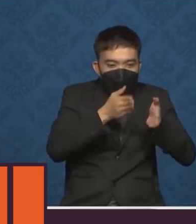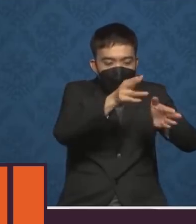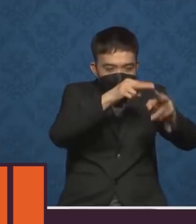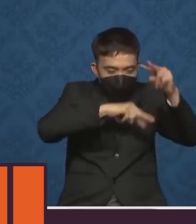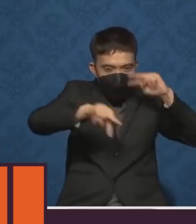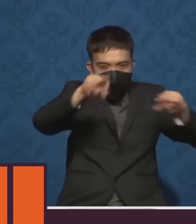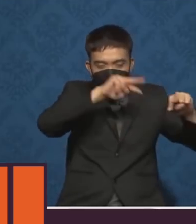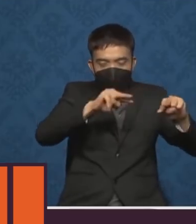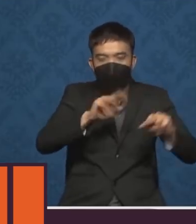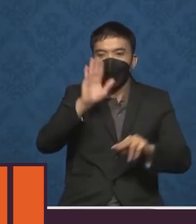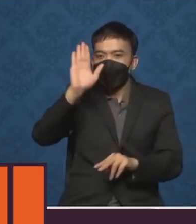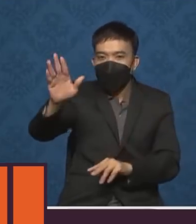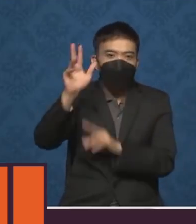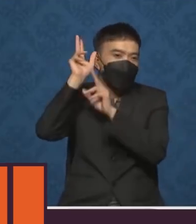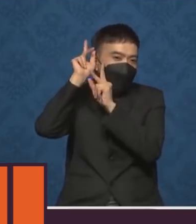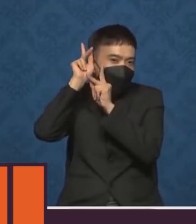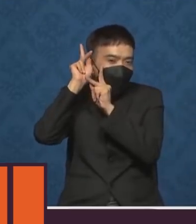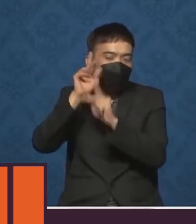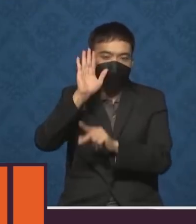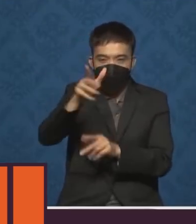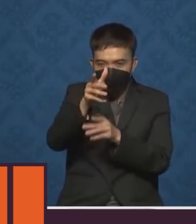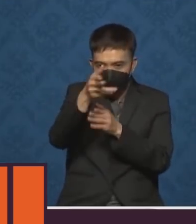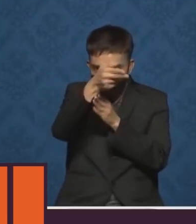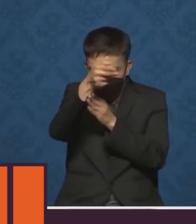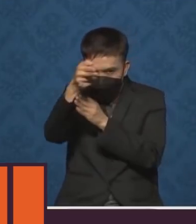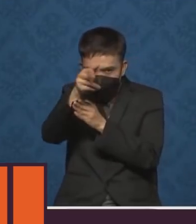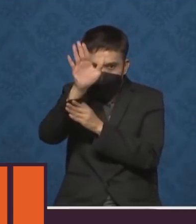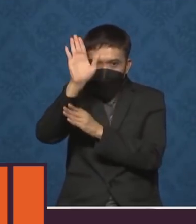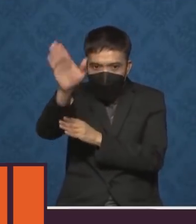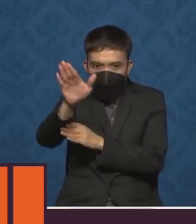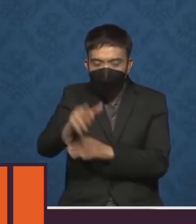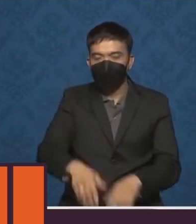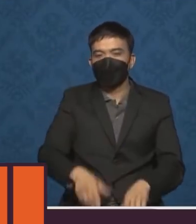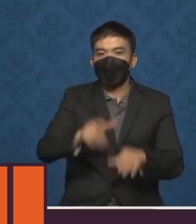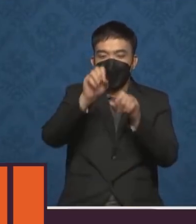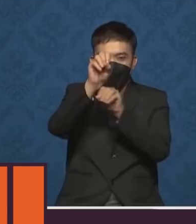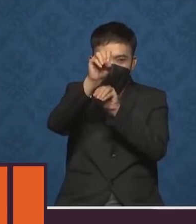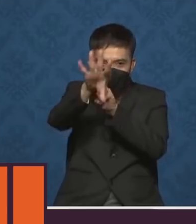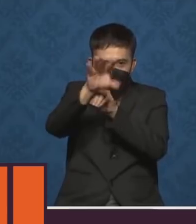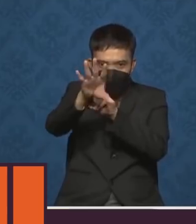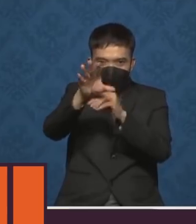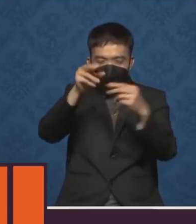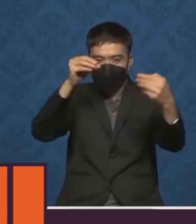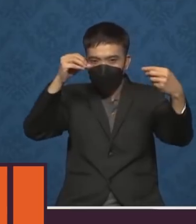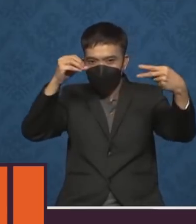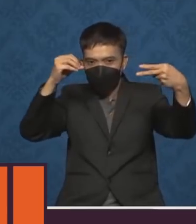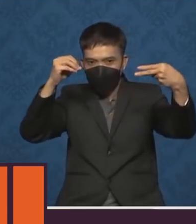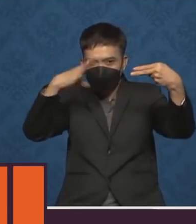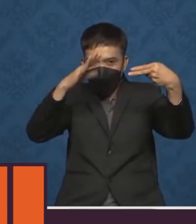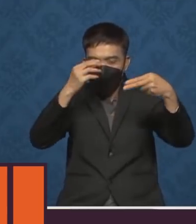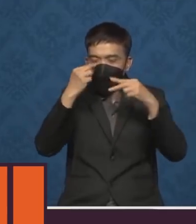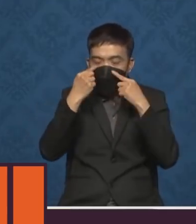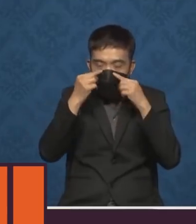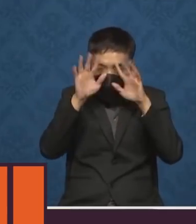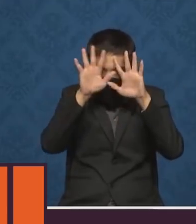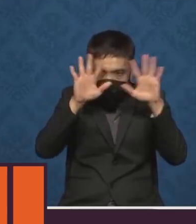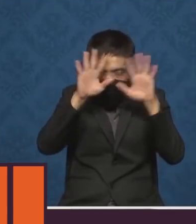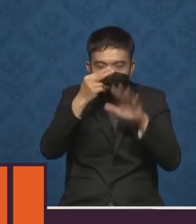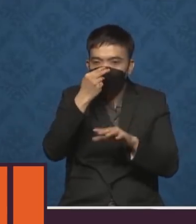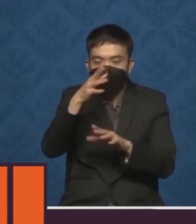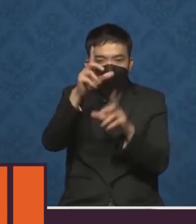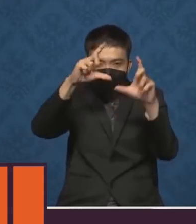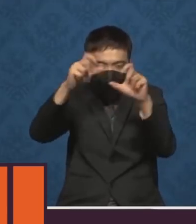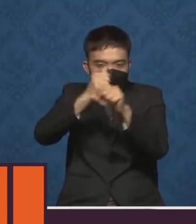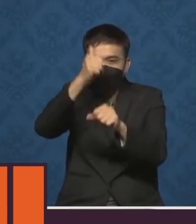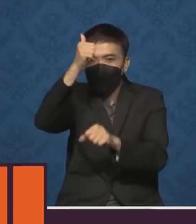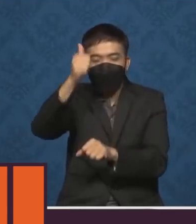าพของสื่อมีการใช้ไฟฉายทำให้ไม่สามารถจะถ่ายภาพไม่สามารถถ่ายเหตุการณ์ได้ตอนที่มีการชุมนุมที่ดิน